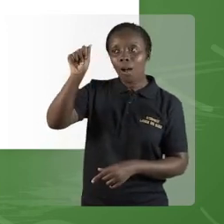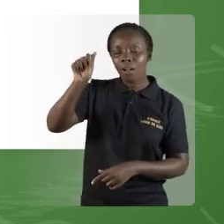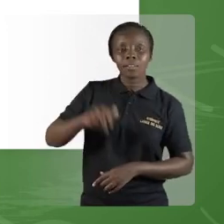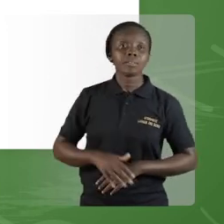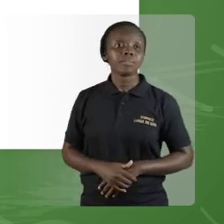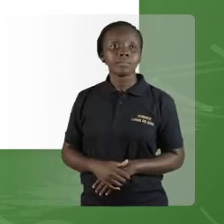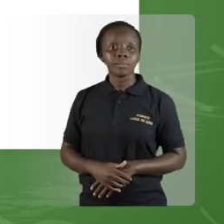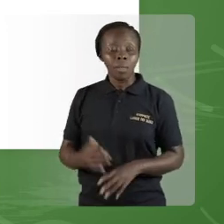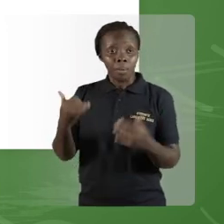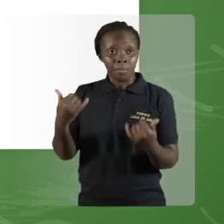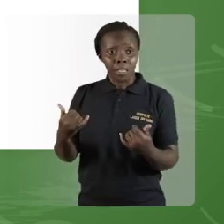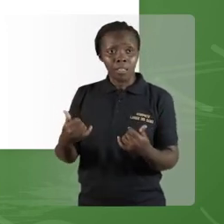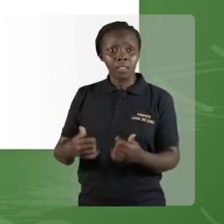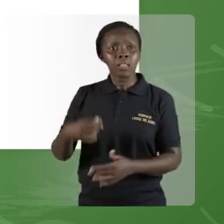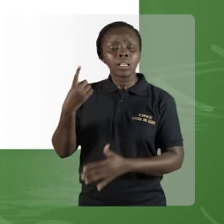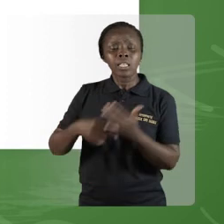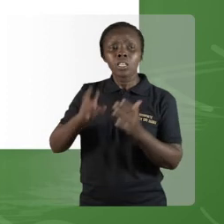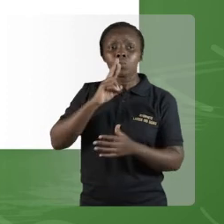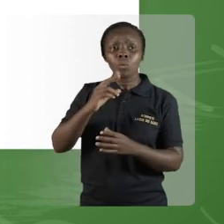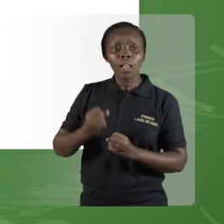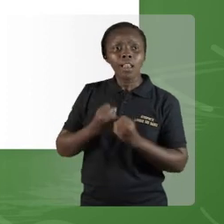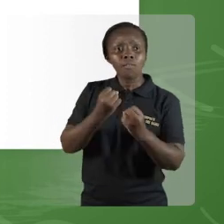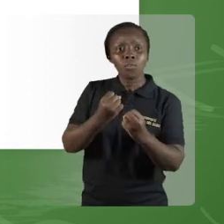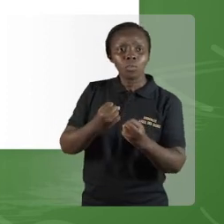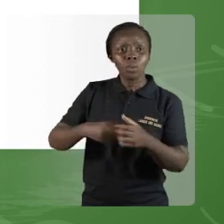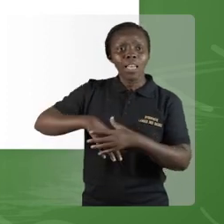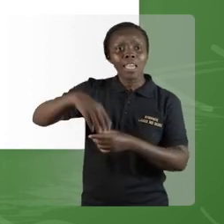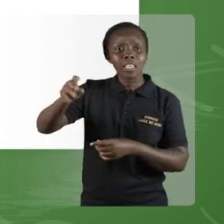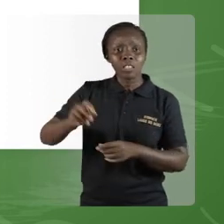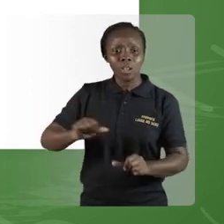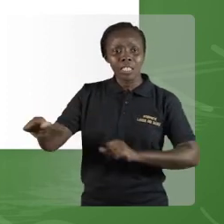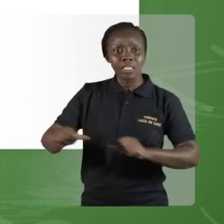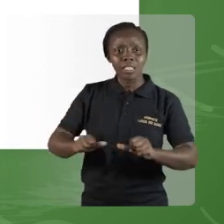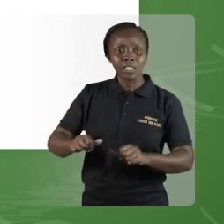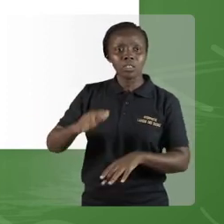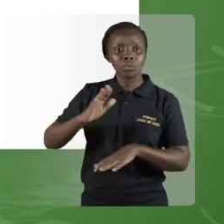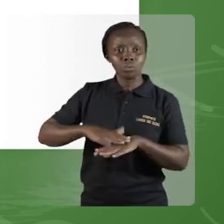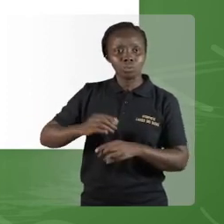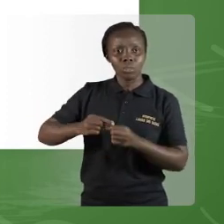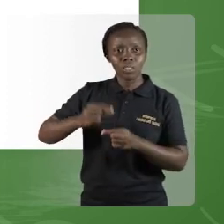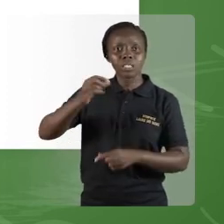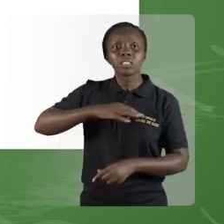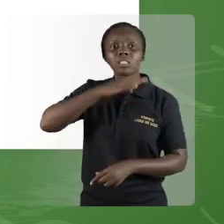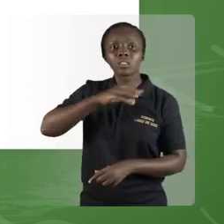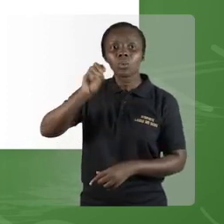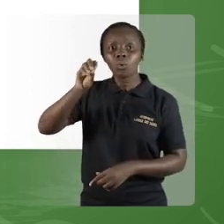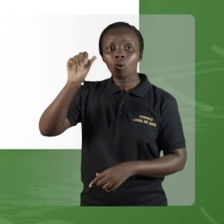Et quelles sont les forces extérieures qui s'exercent sur cette tige? Il y en a 3.